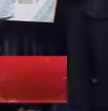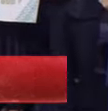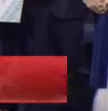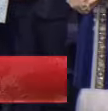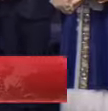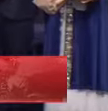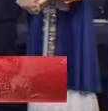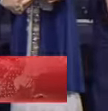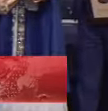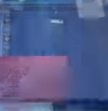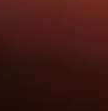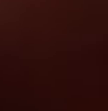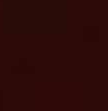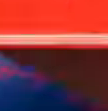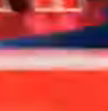казахстанцам победители конкурса?